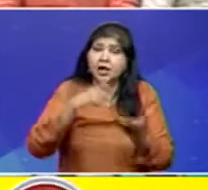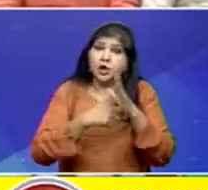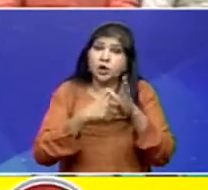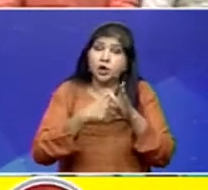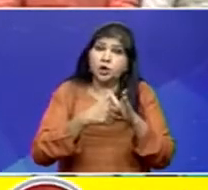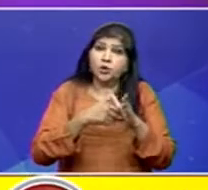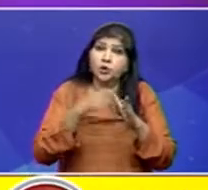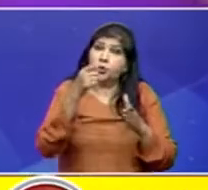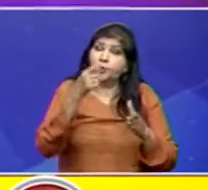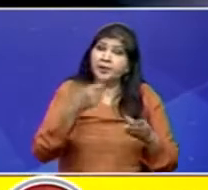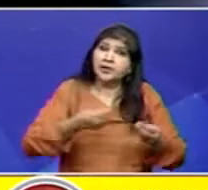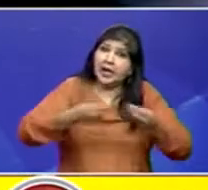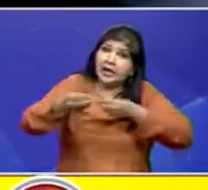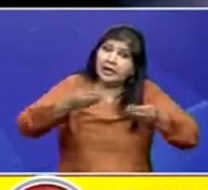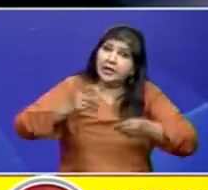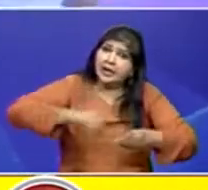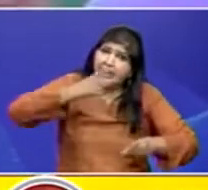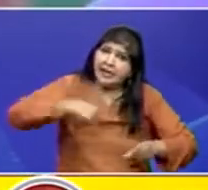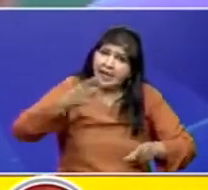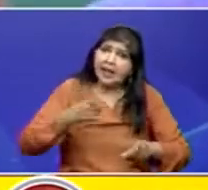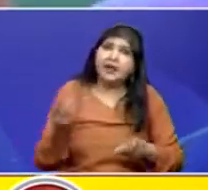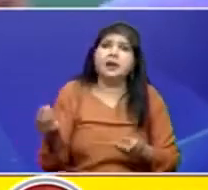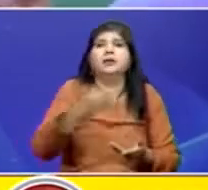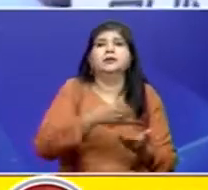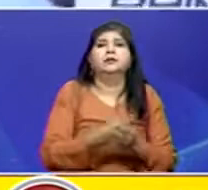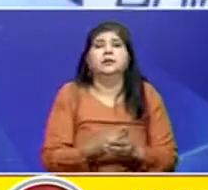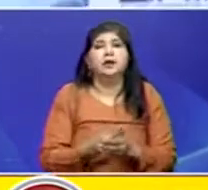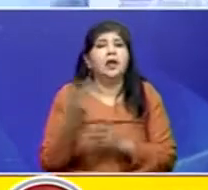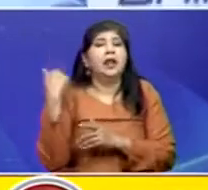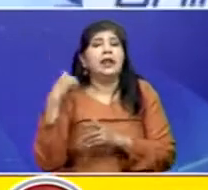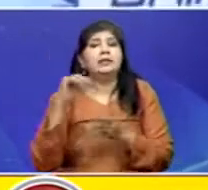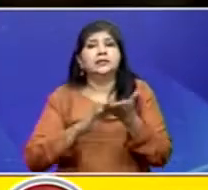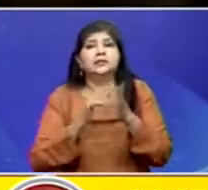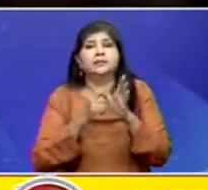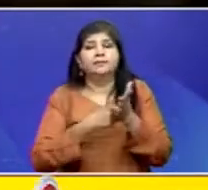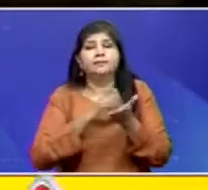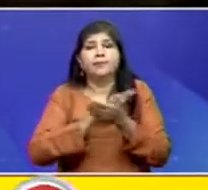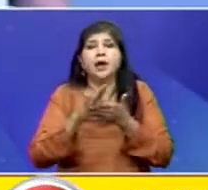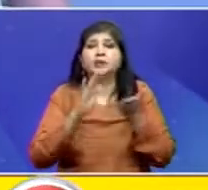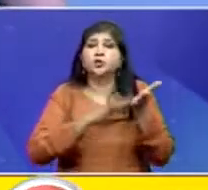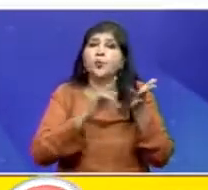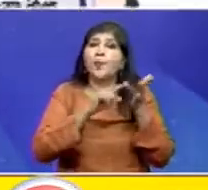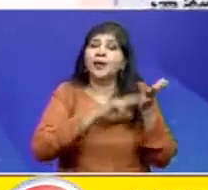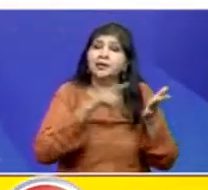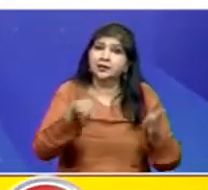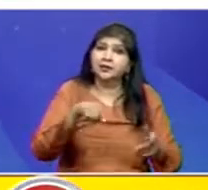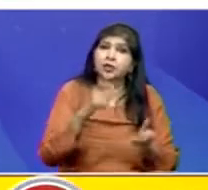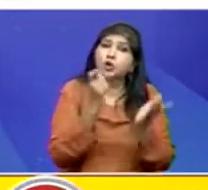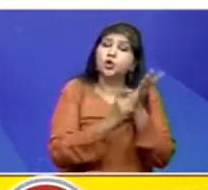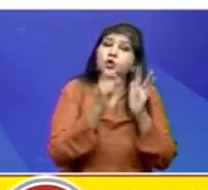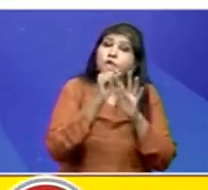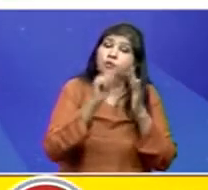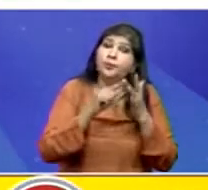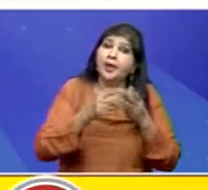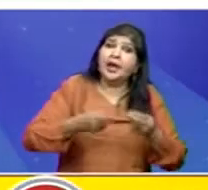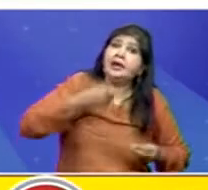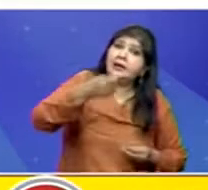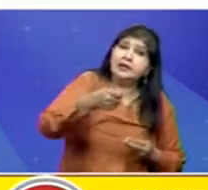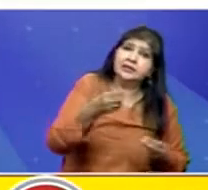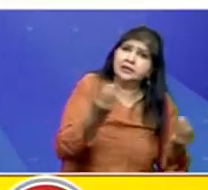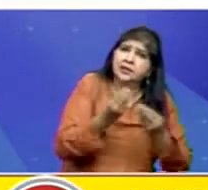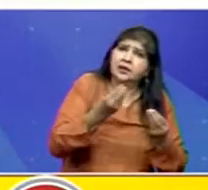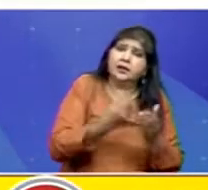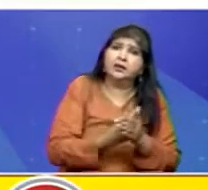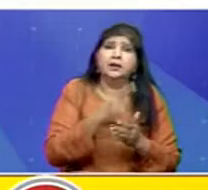ट्रांजि तो UPI ट्रांजेक्शन करीब